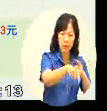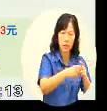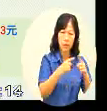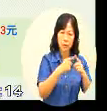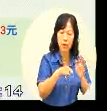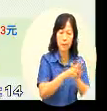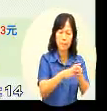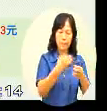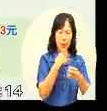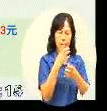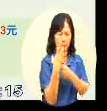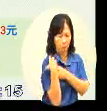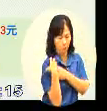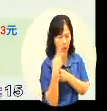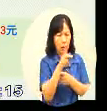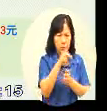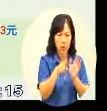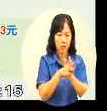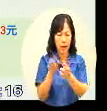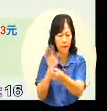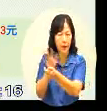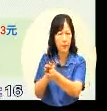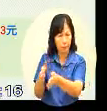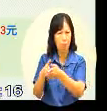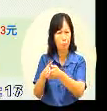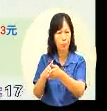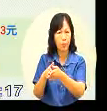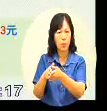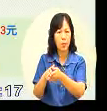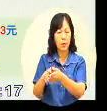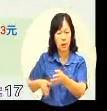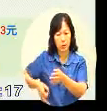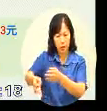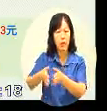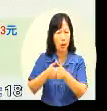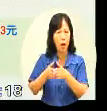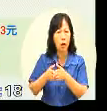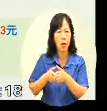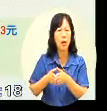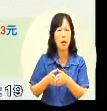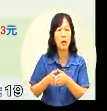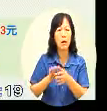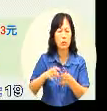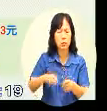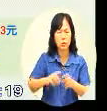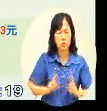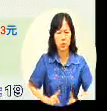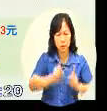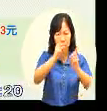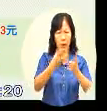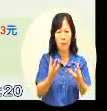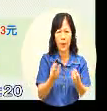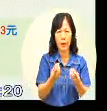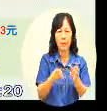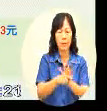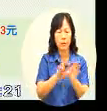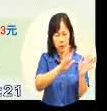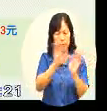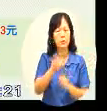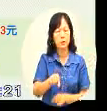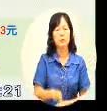要背债来为 1% 的人付地价税，这就是不调高地价税的状